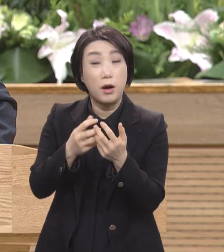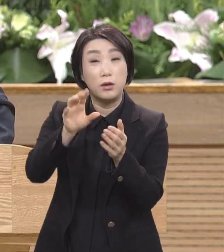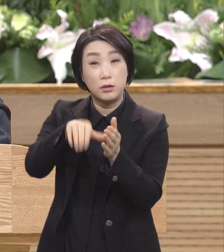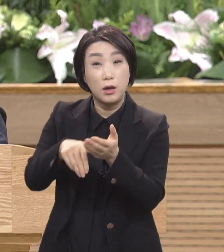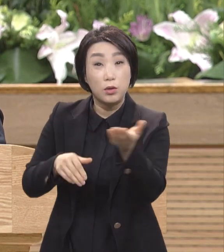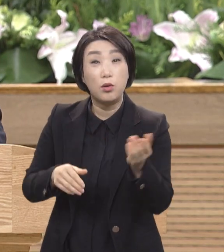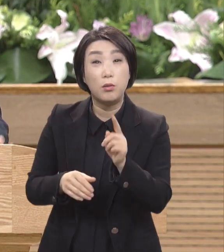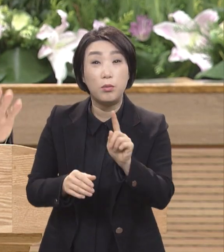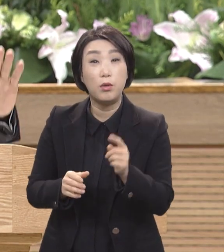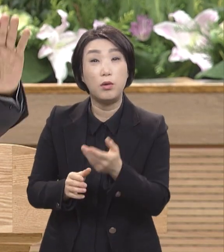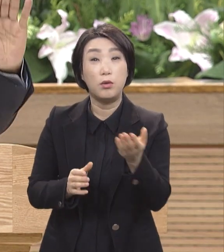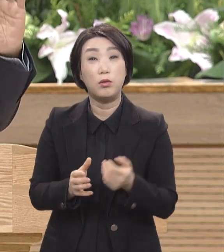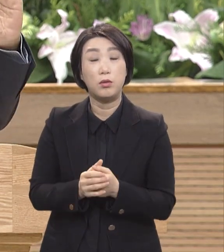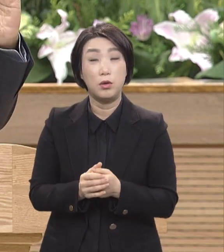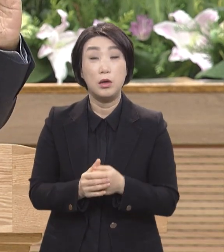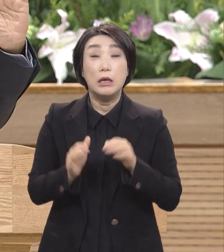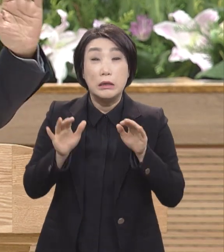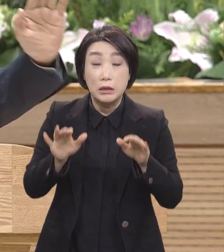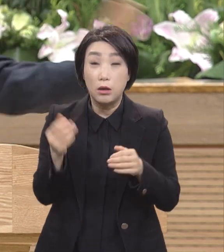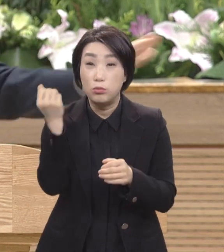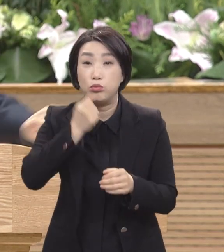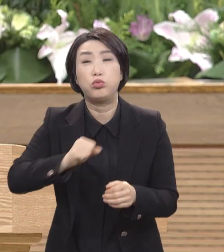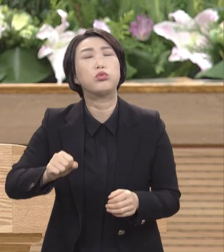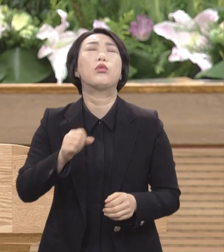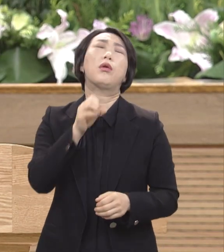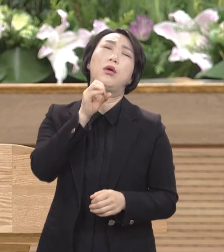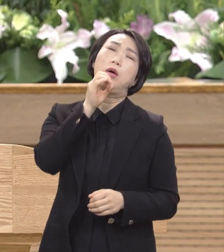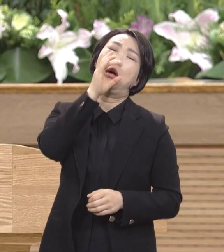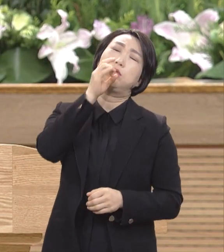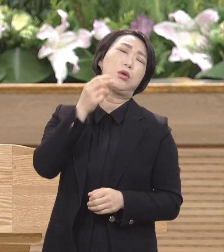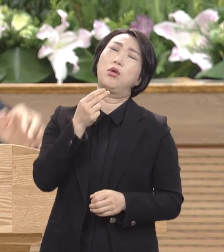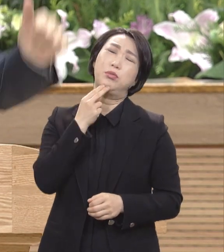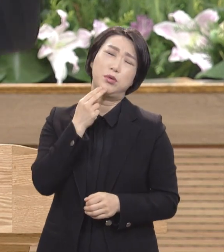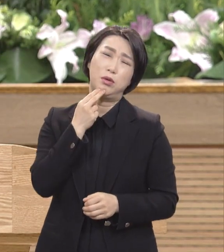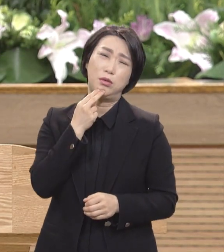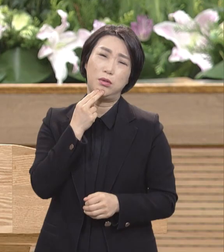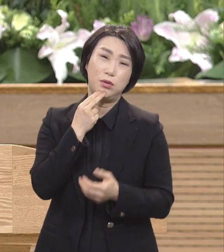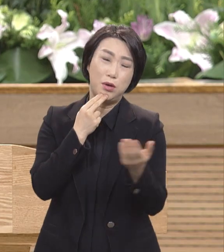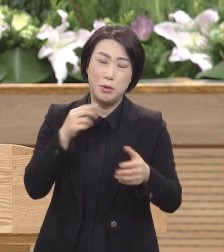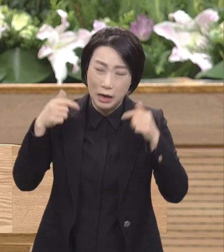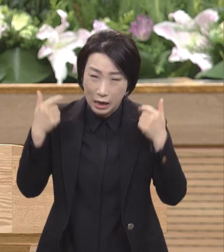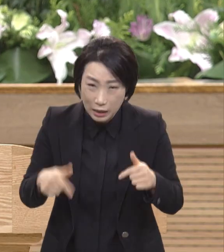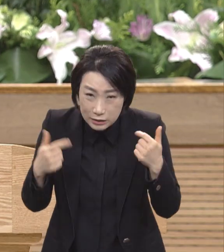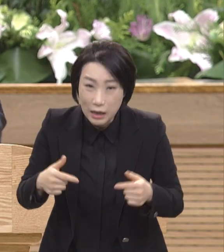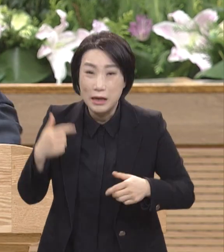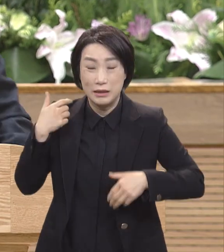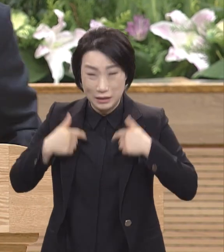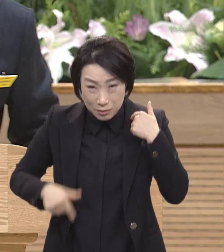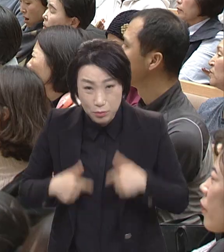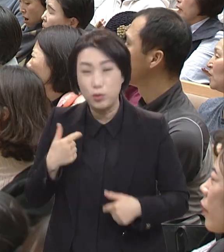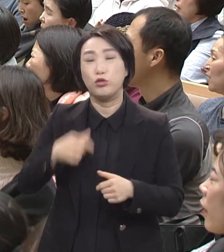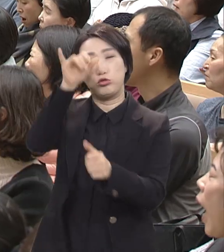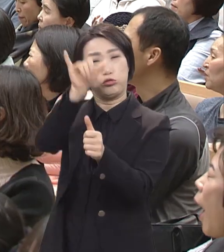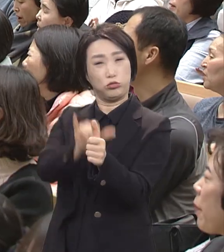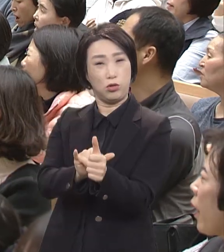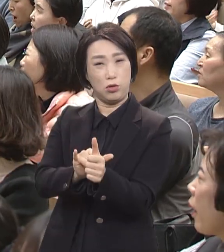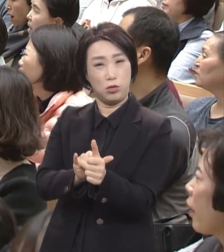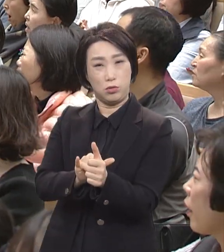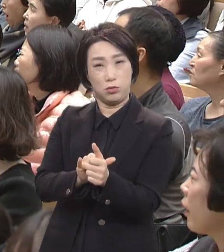충만하면 절대 불순종 않고 항상 기쁨으로 충성한다 그